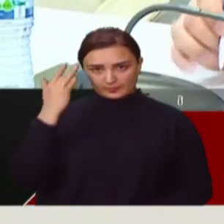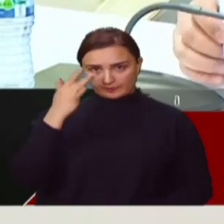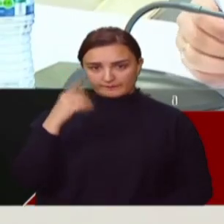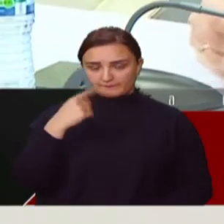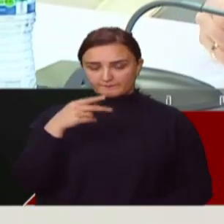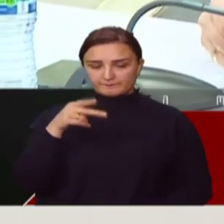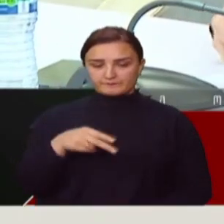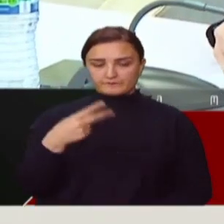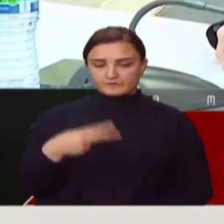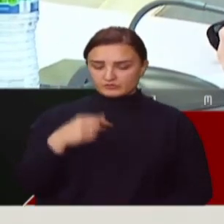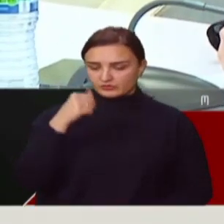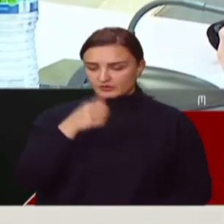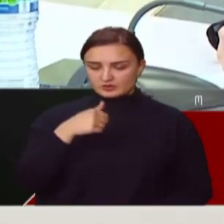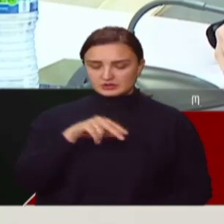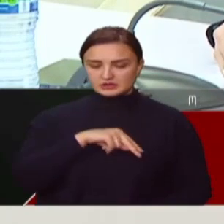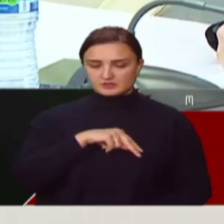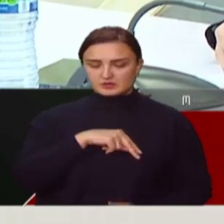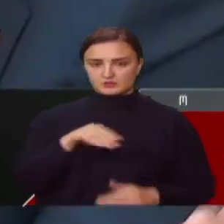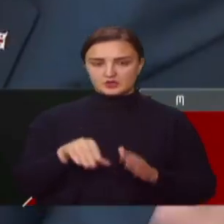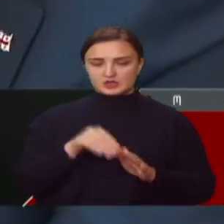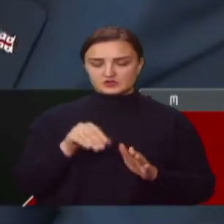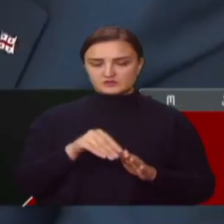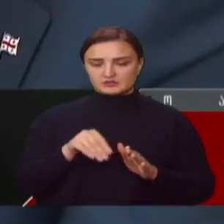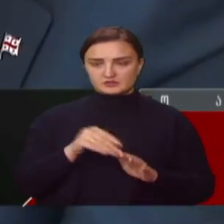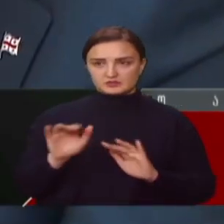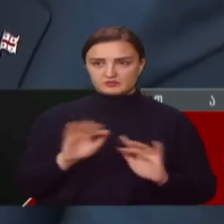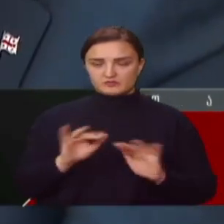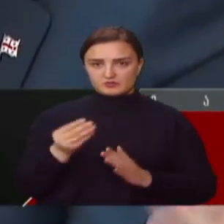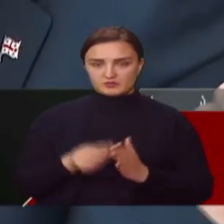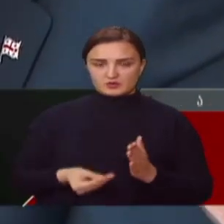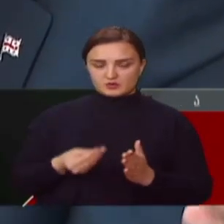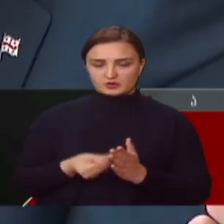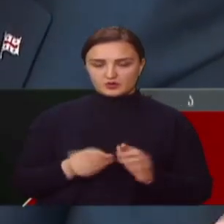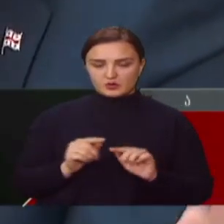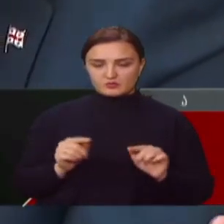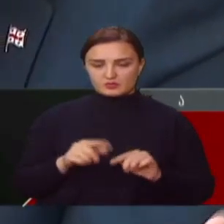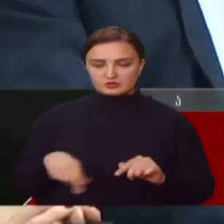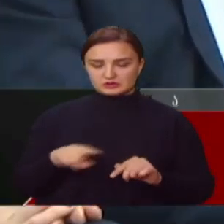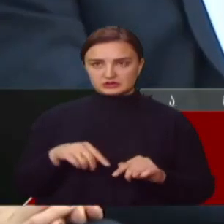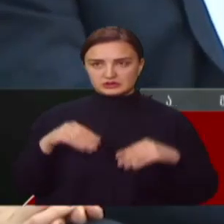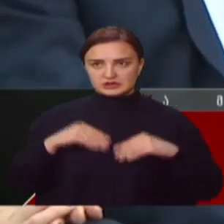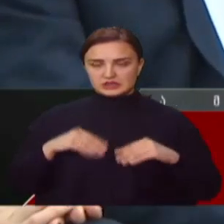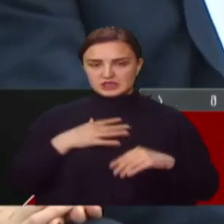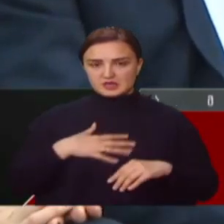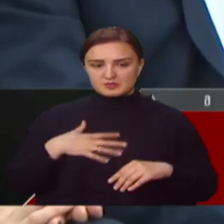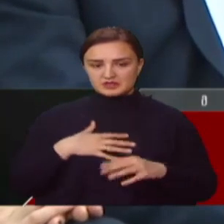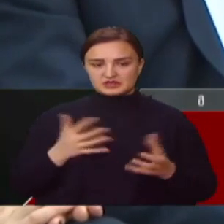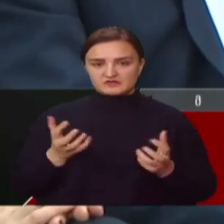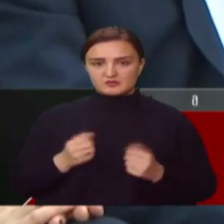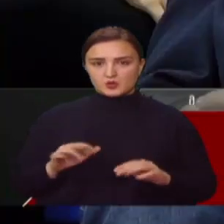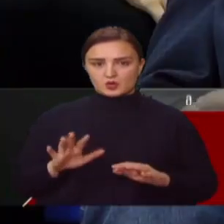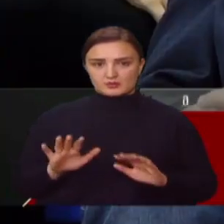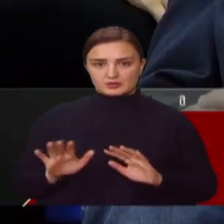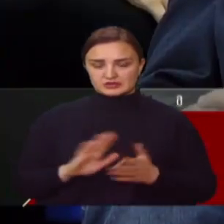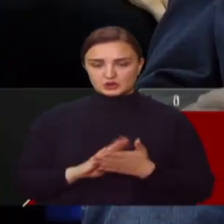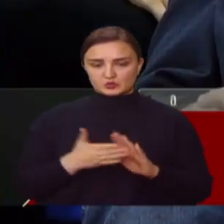აცხადებენ, 2020 წლის საპარლამენტო არჩევნების სცენარი მეორდება და ოპოზიცია დეპრესიის და მიუღებლობის ფაზის